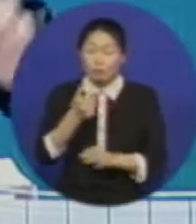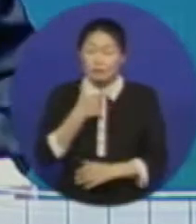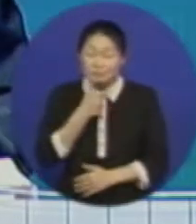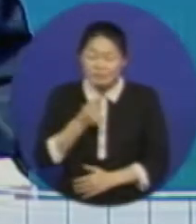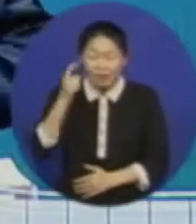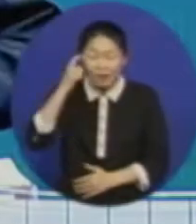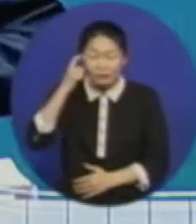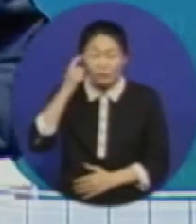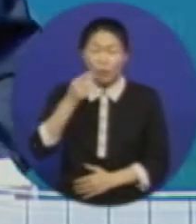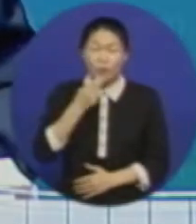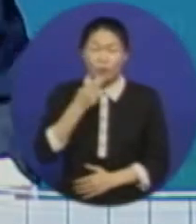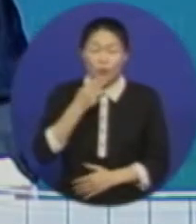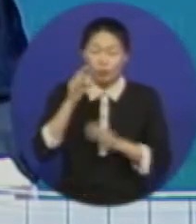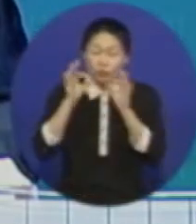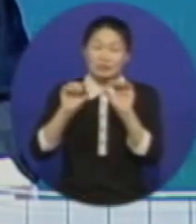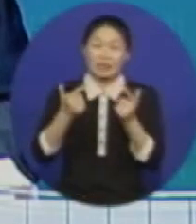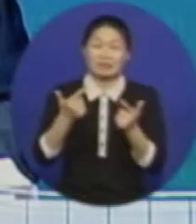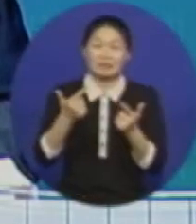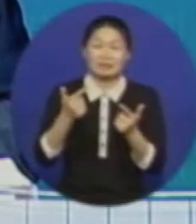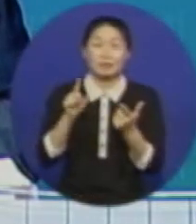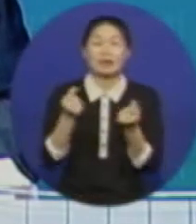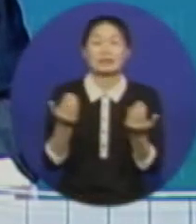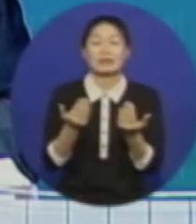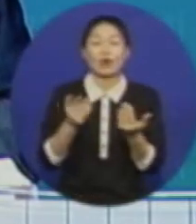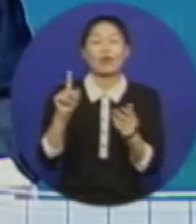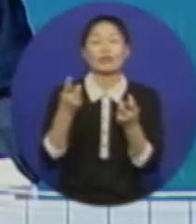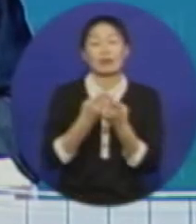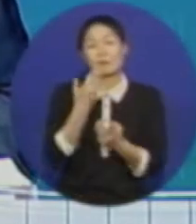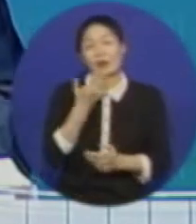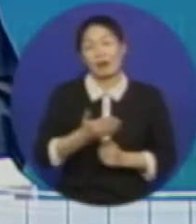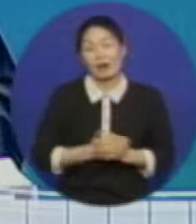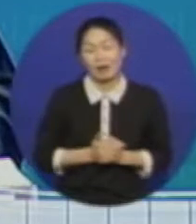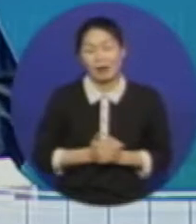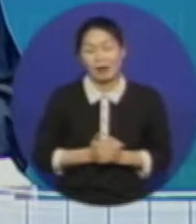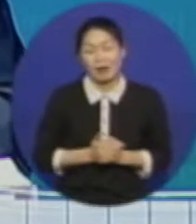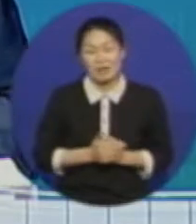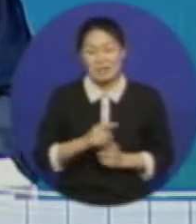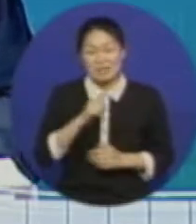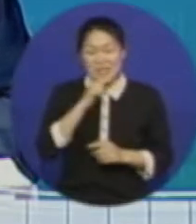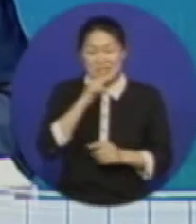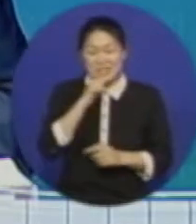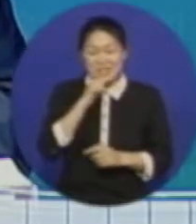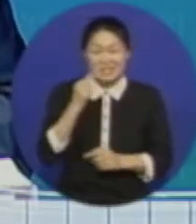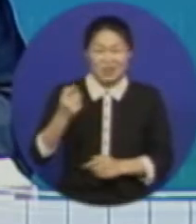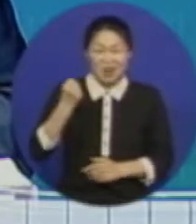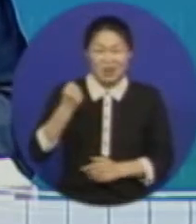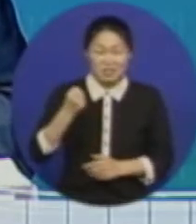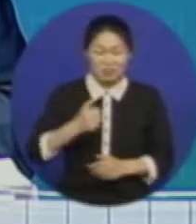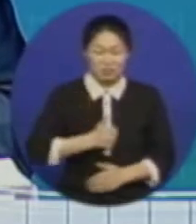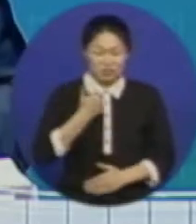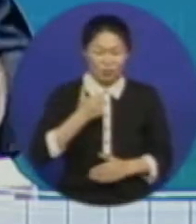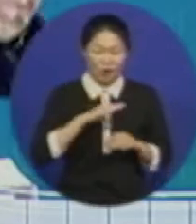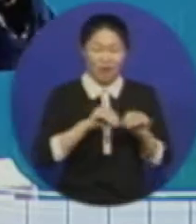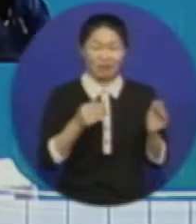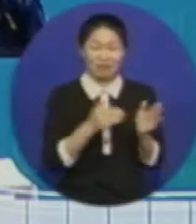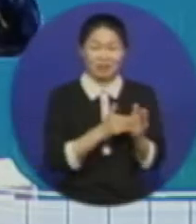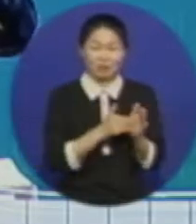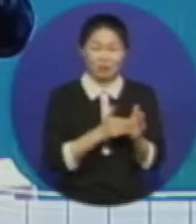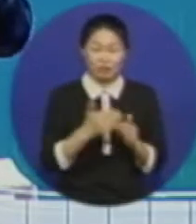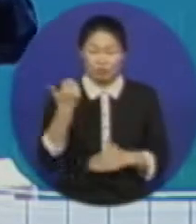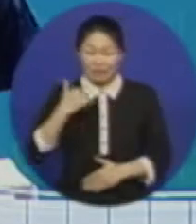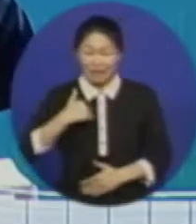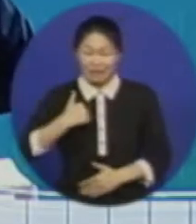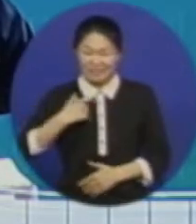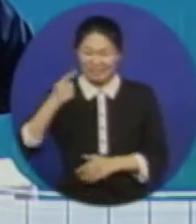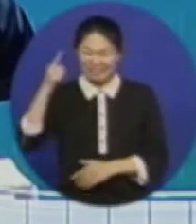보아 지지도 않는 이런 일이 어떻게 올까 혈기 분노가 해결이 되고 누가 나한테 뭐